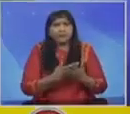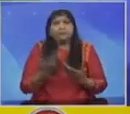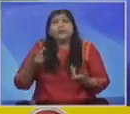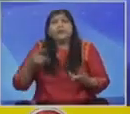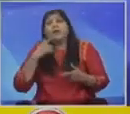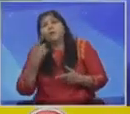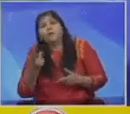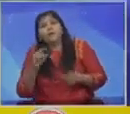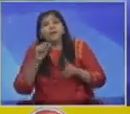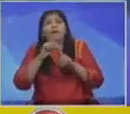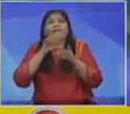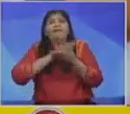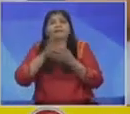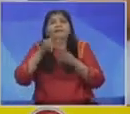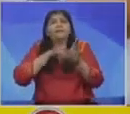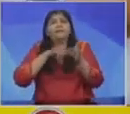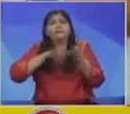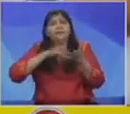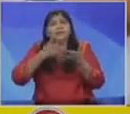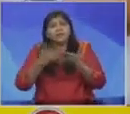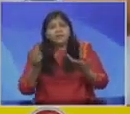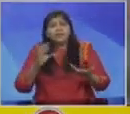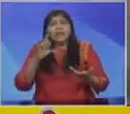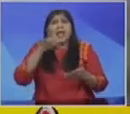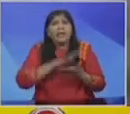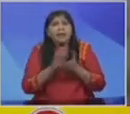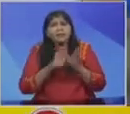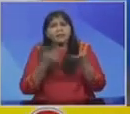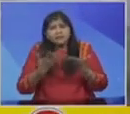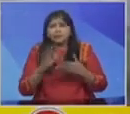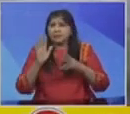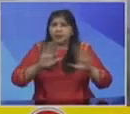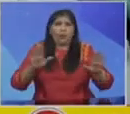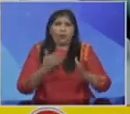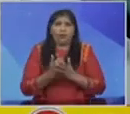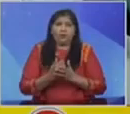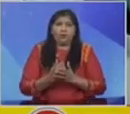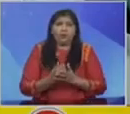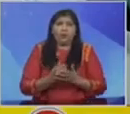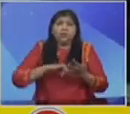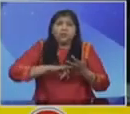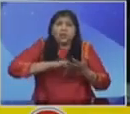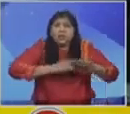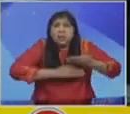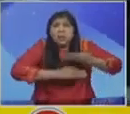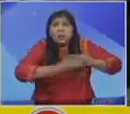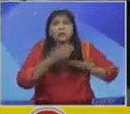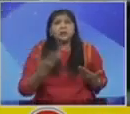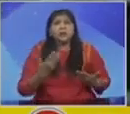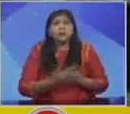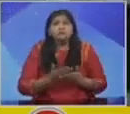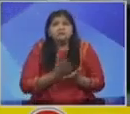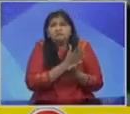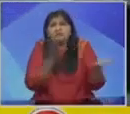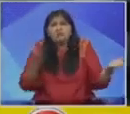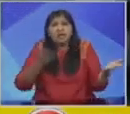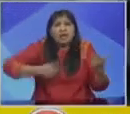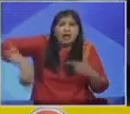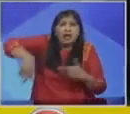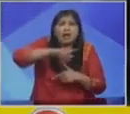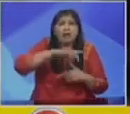फिजिक्स, केमिस्ट्री या फिर लैब्स तक ही सीमित कर देते हैं, लेकिन साइंस का विस्तार तो इससे कहीं ज्यादा